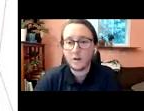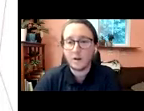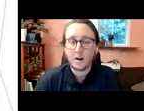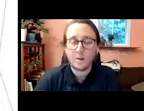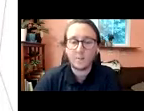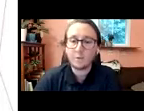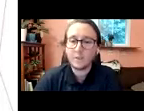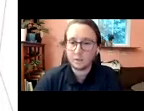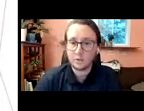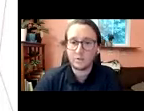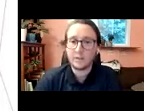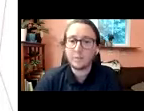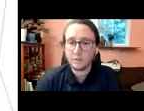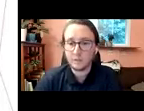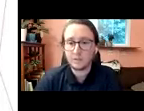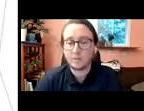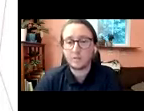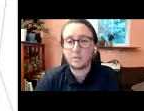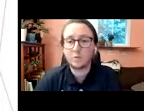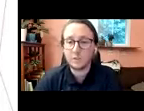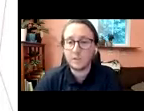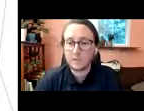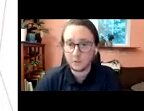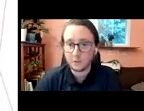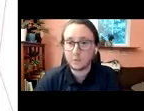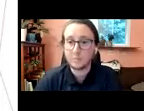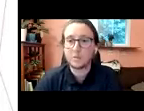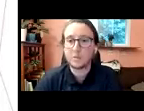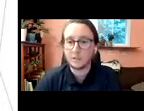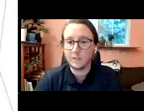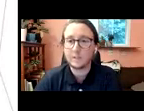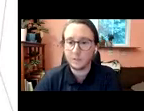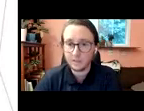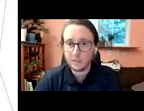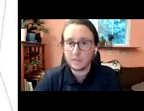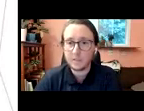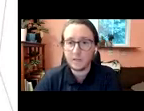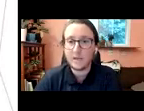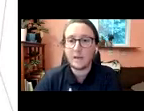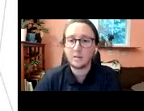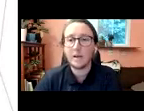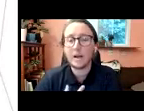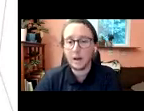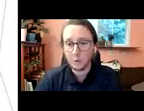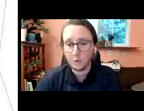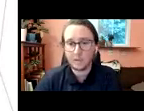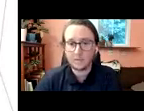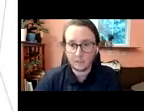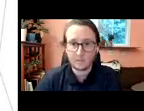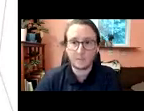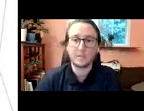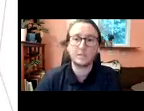collective, était fondé sur les perspectives féministes qui permettent aux chercheurs et